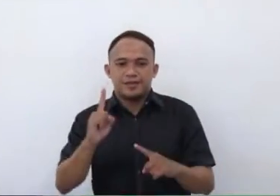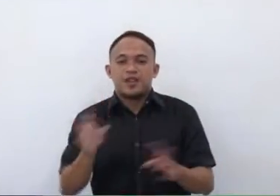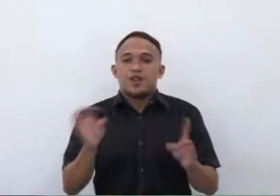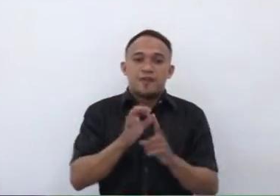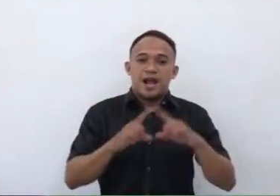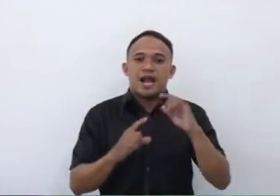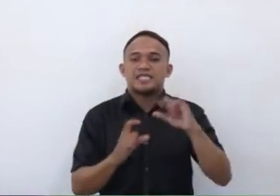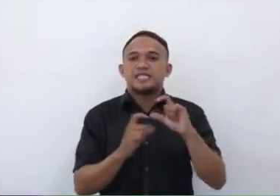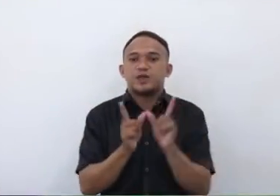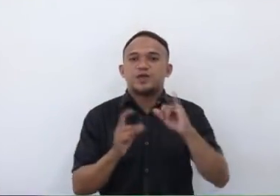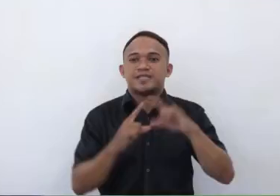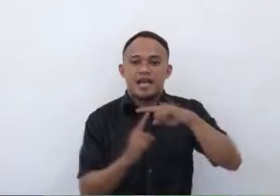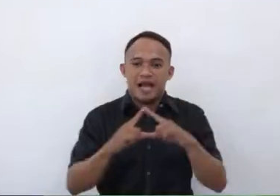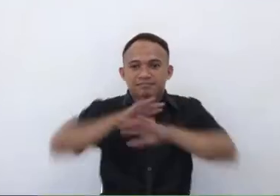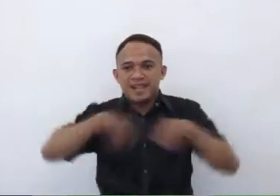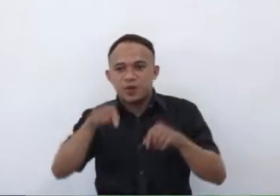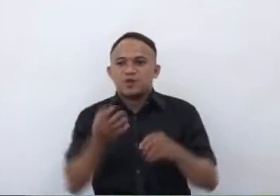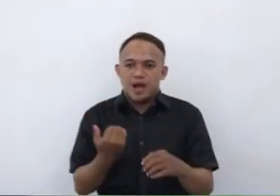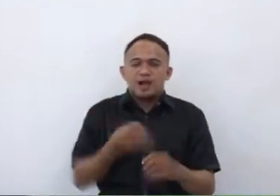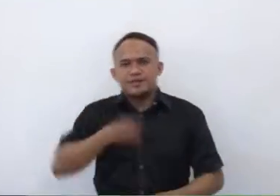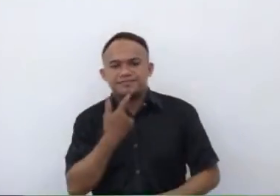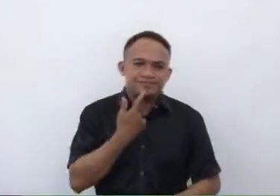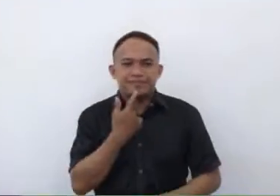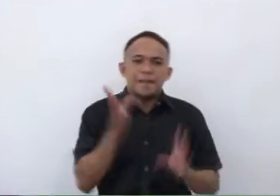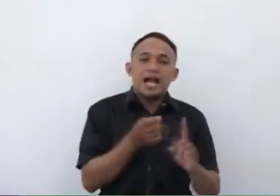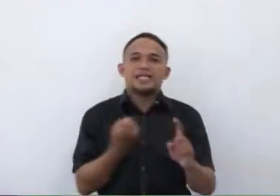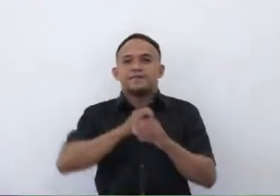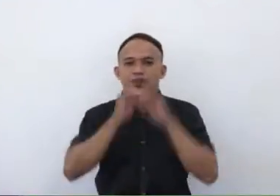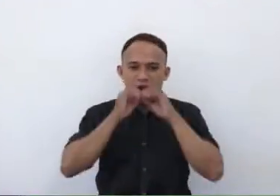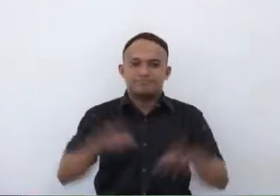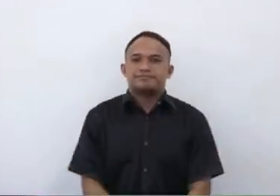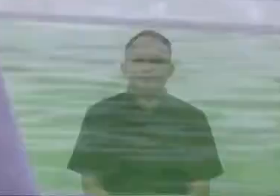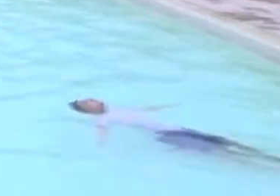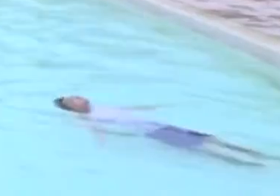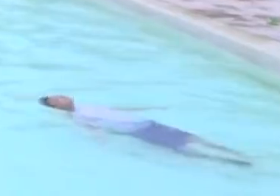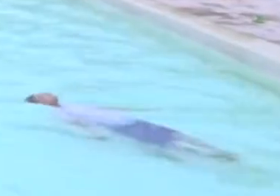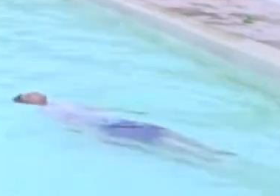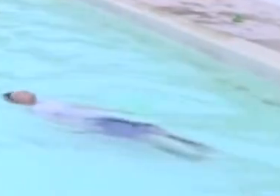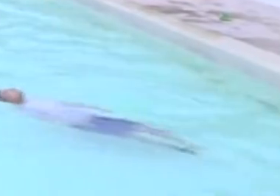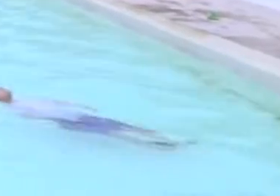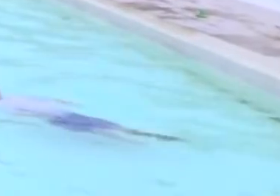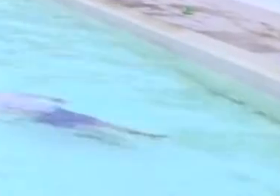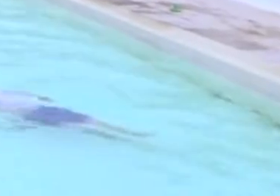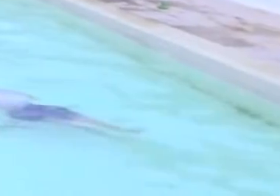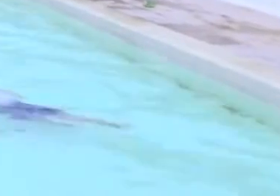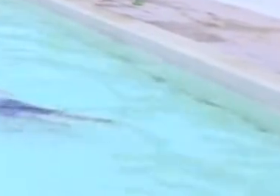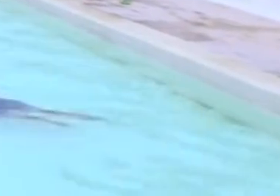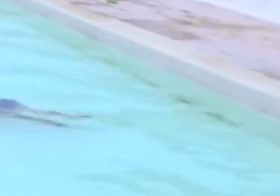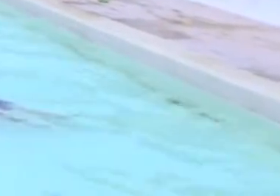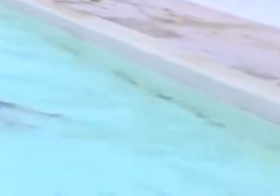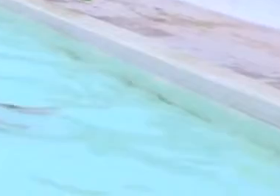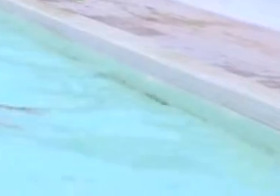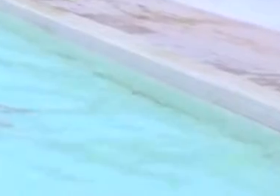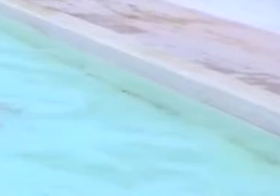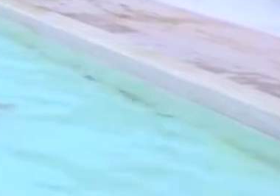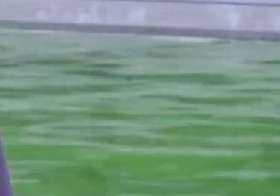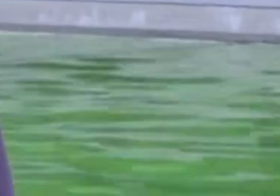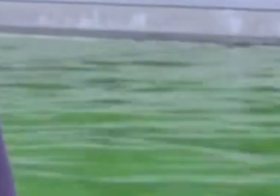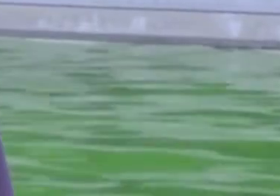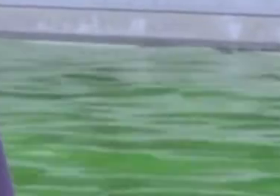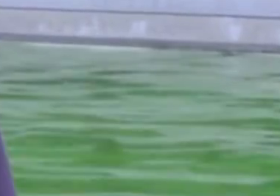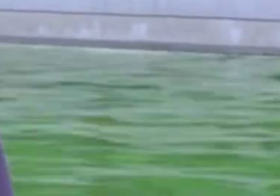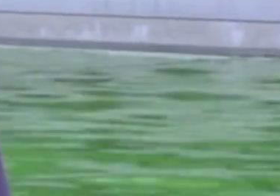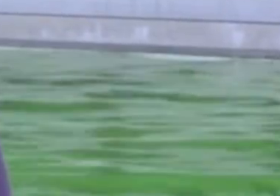Resort juga merasakan dampak dari pandemi COVID-19 ini. Dalam sehari, pengunjung hanya berkisar